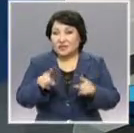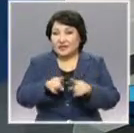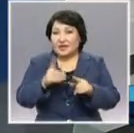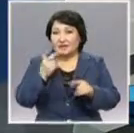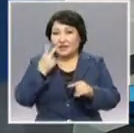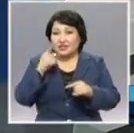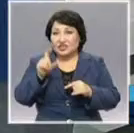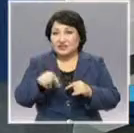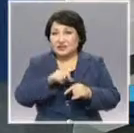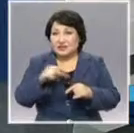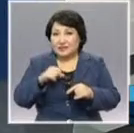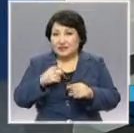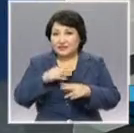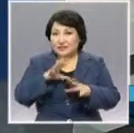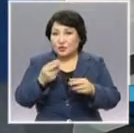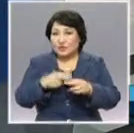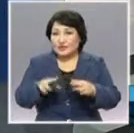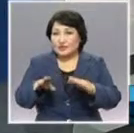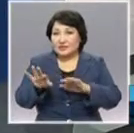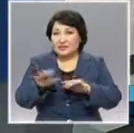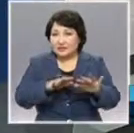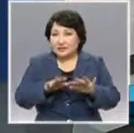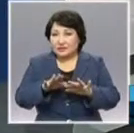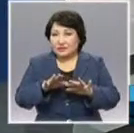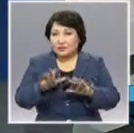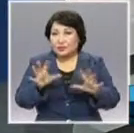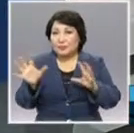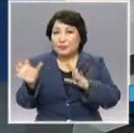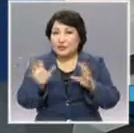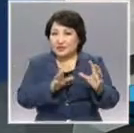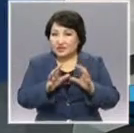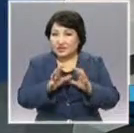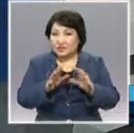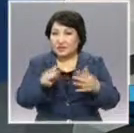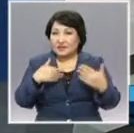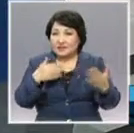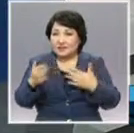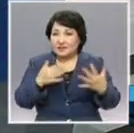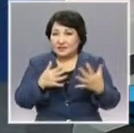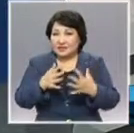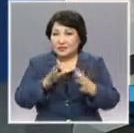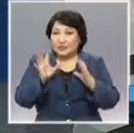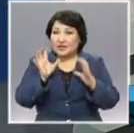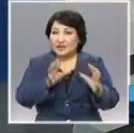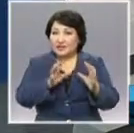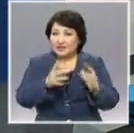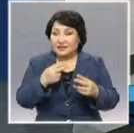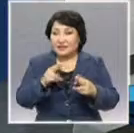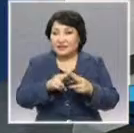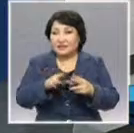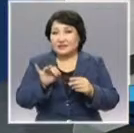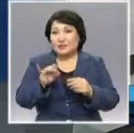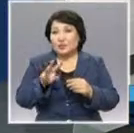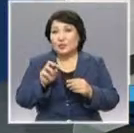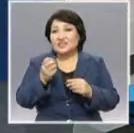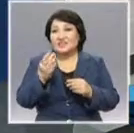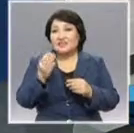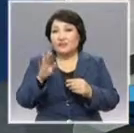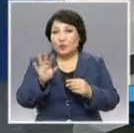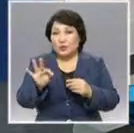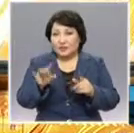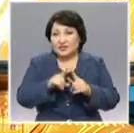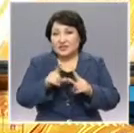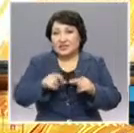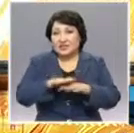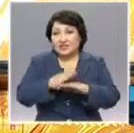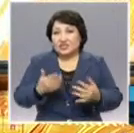тоже это делает, он будет более бережно относиться и будет хранить это имущество. Это в Кулагере вот так жители собрали где-то 500 тысяч